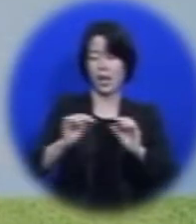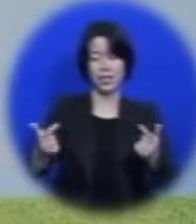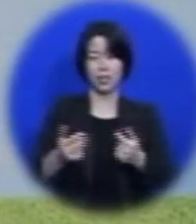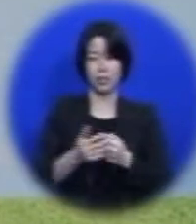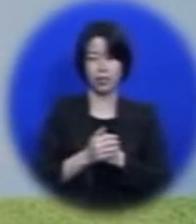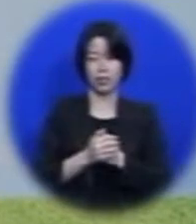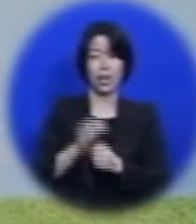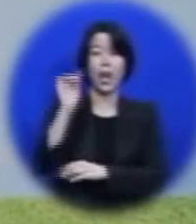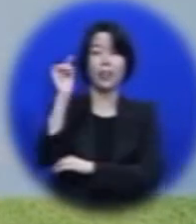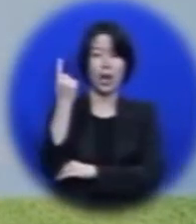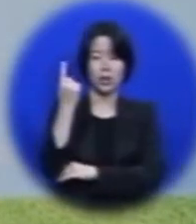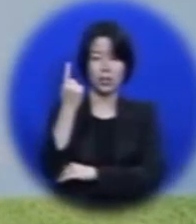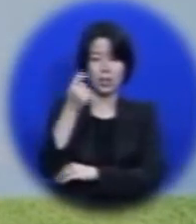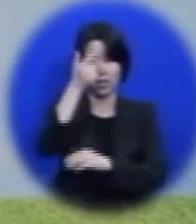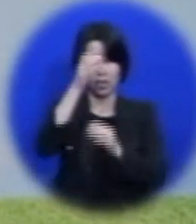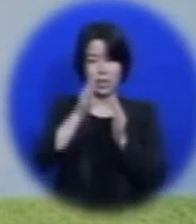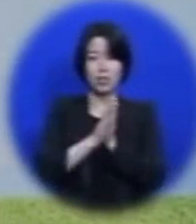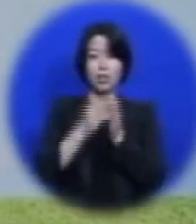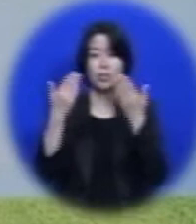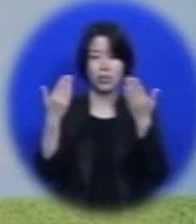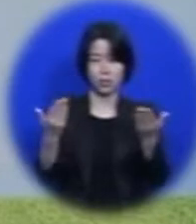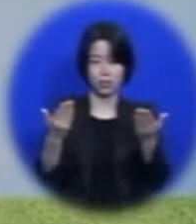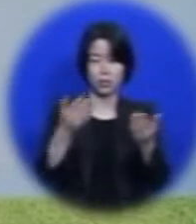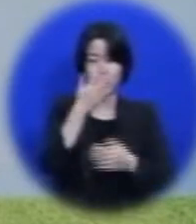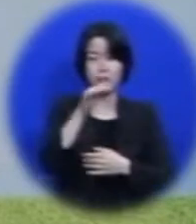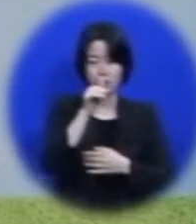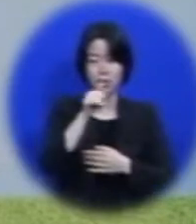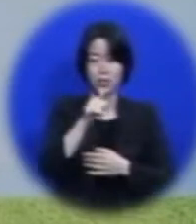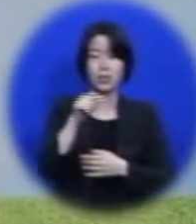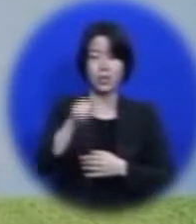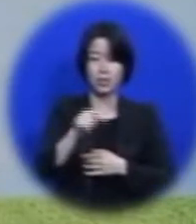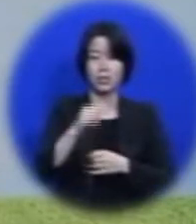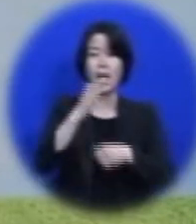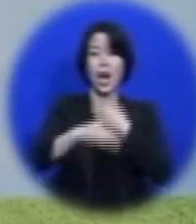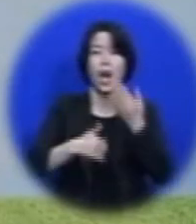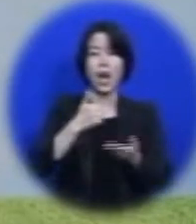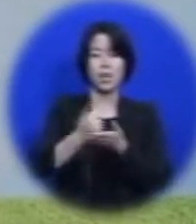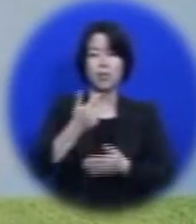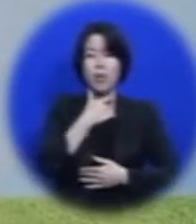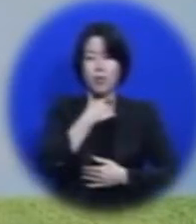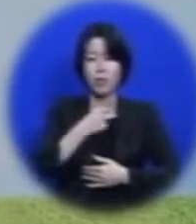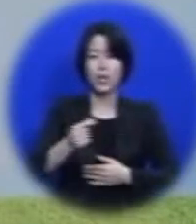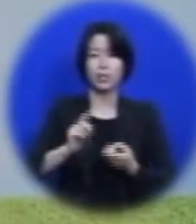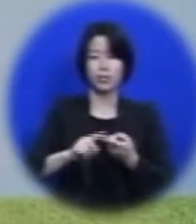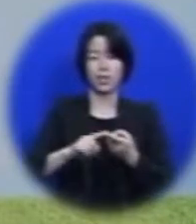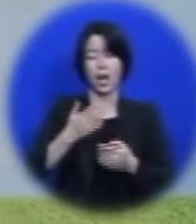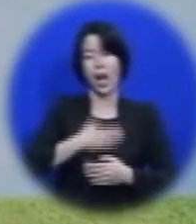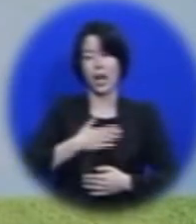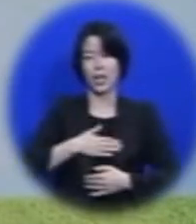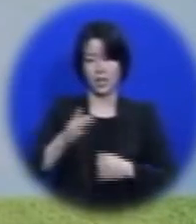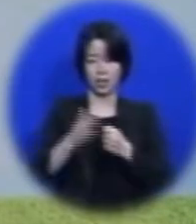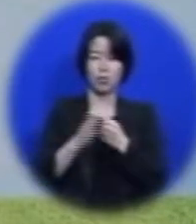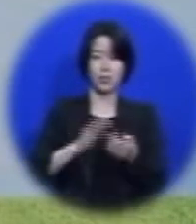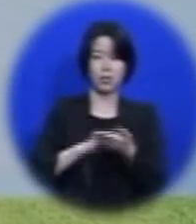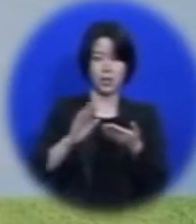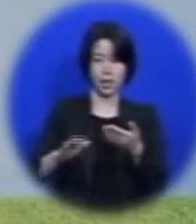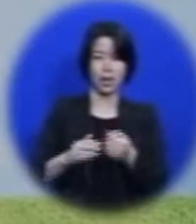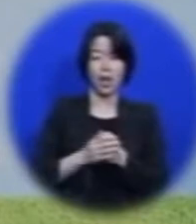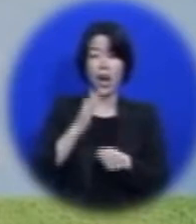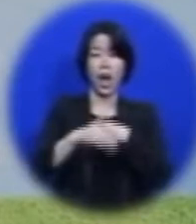말입니다. 다윗이 이런 기도를 드린 것은 이것이 하나님이 원하시는 것이라는 걸 알았기 때문입니다.